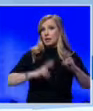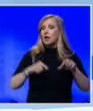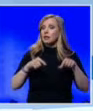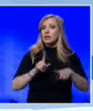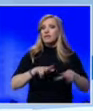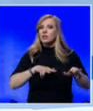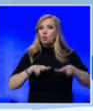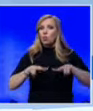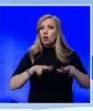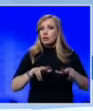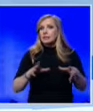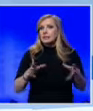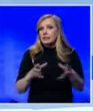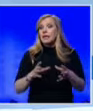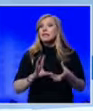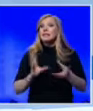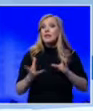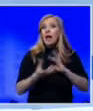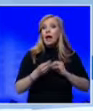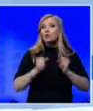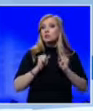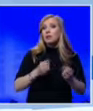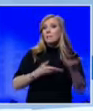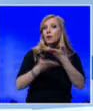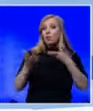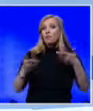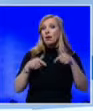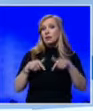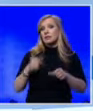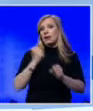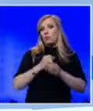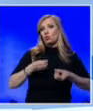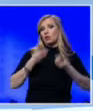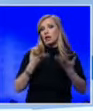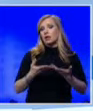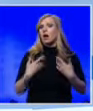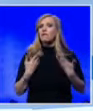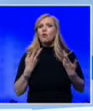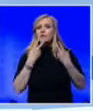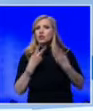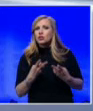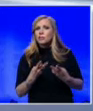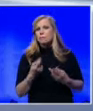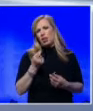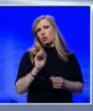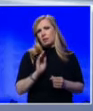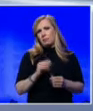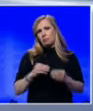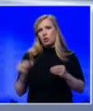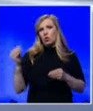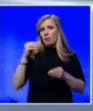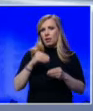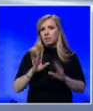са организирани и трябва заедно да преговарят с работодателя. Какво наблюдавам обаче? Само една реплика, ако